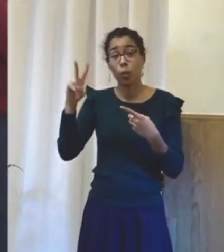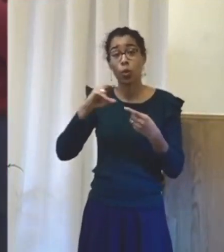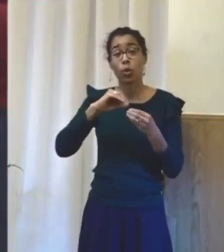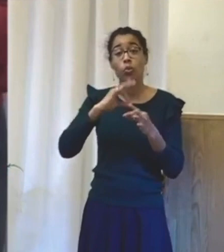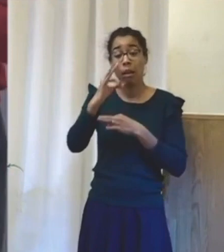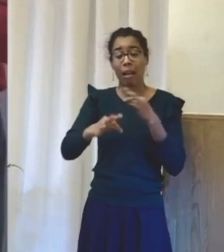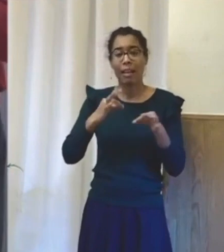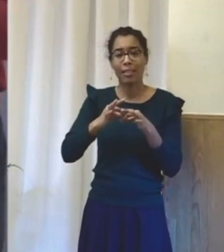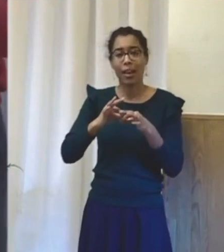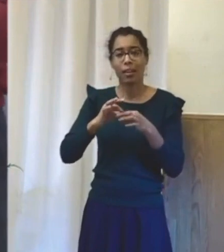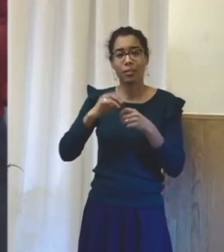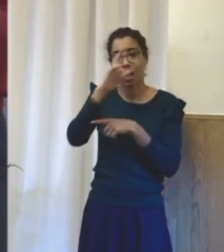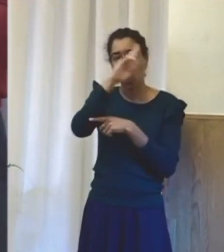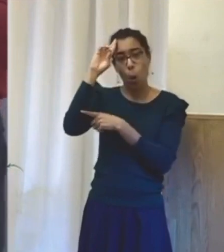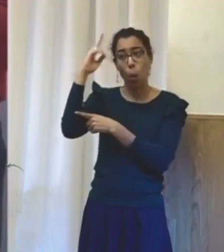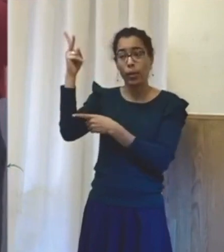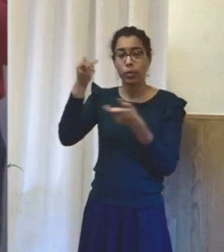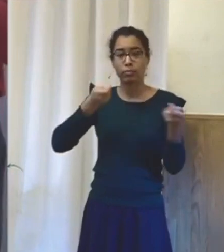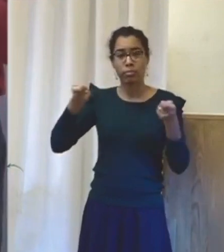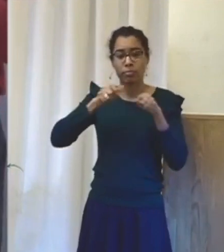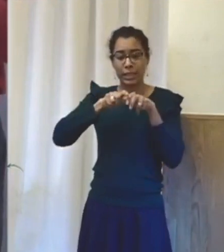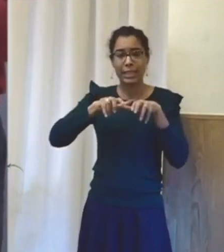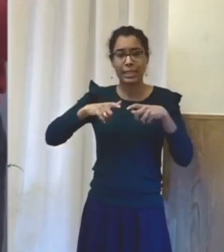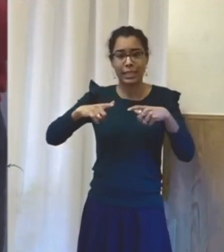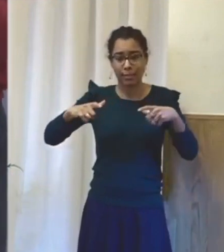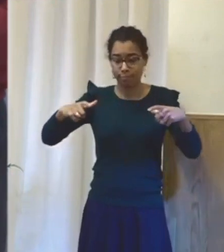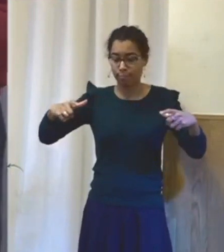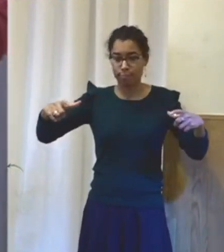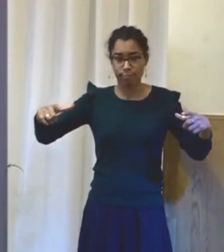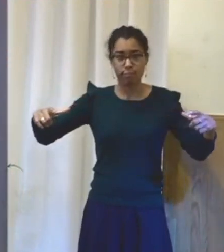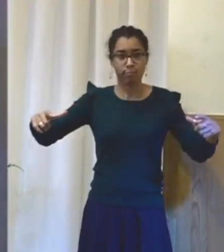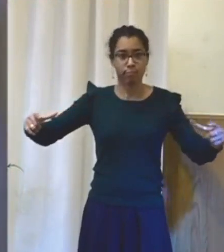terre. C'est ça le but de Dieu.